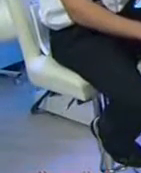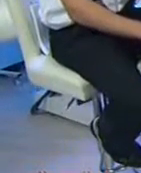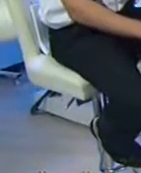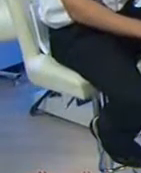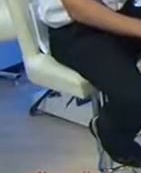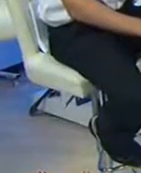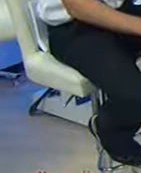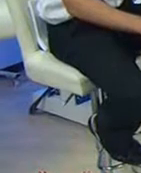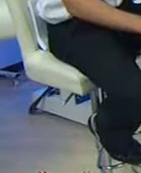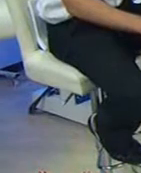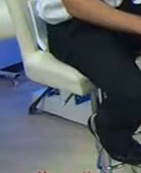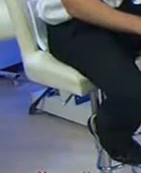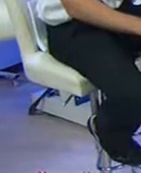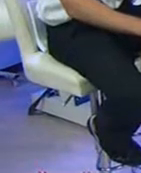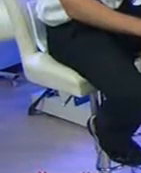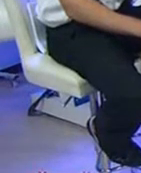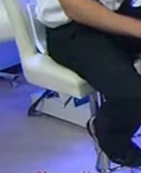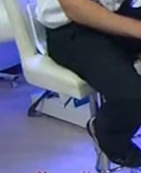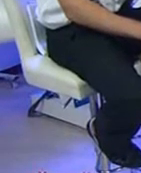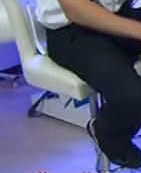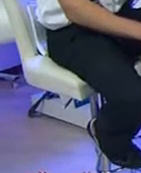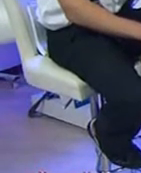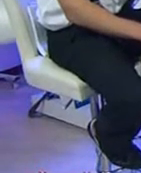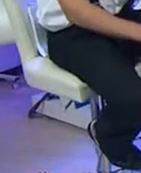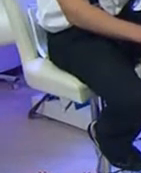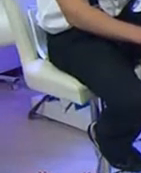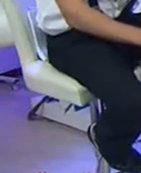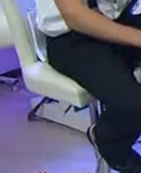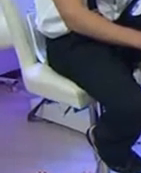beni farz Eda